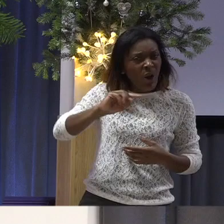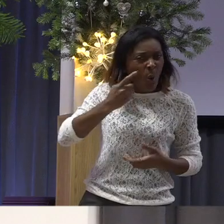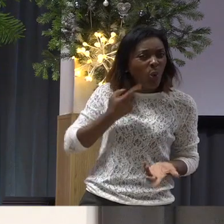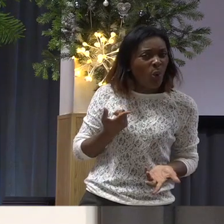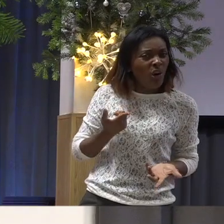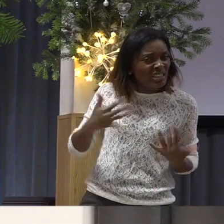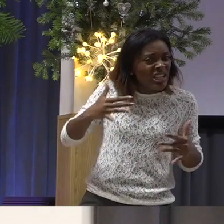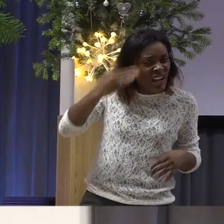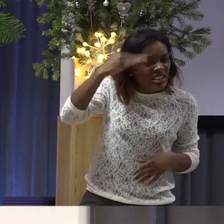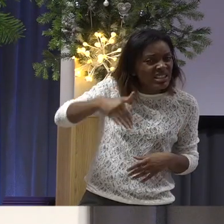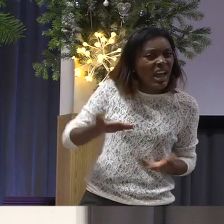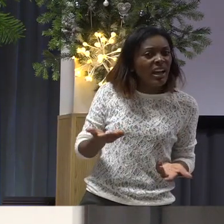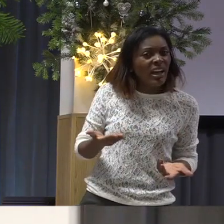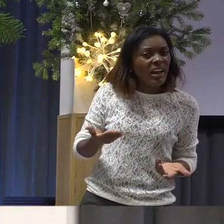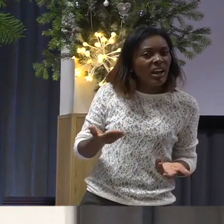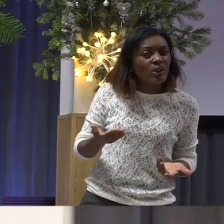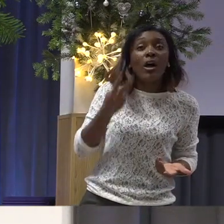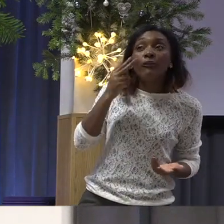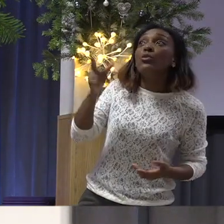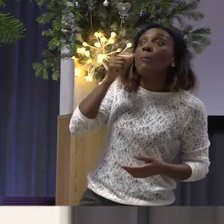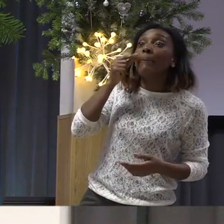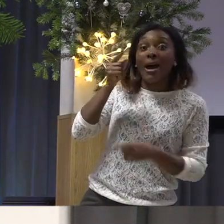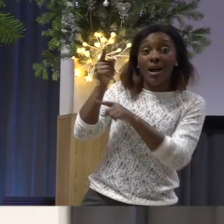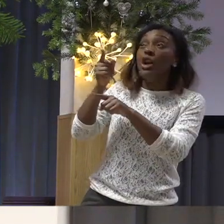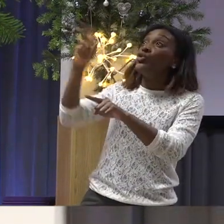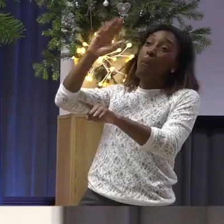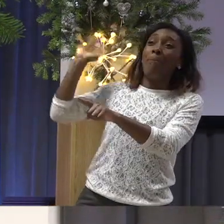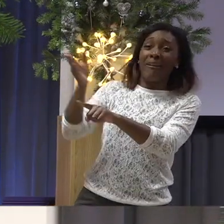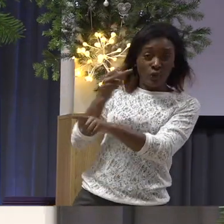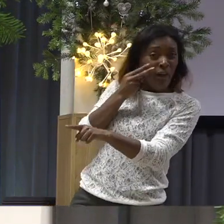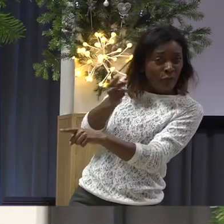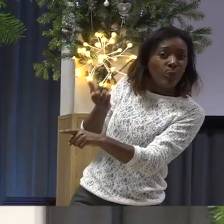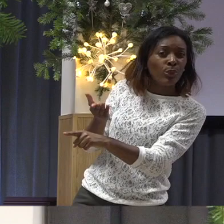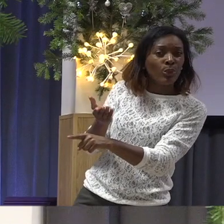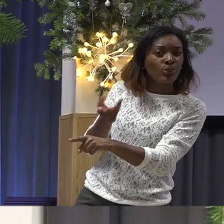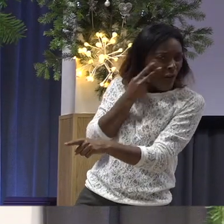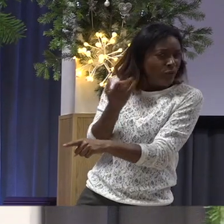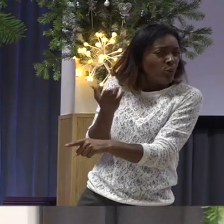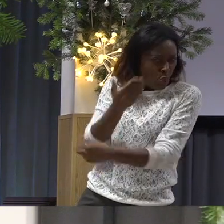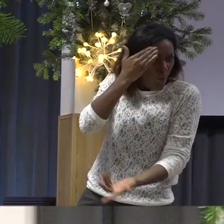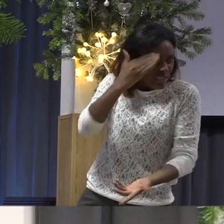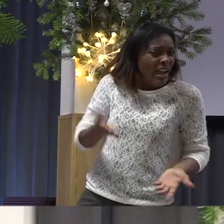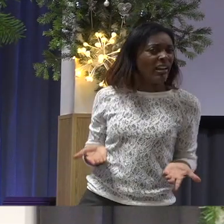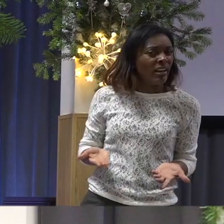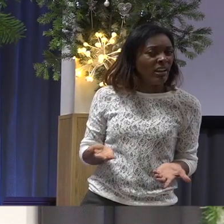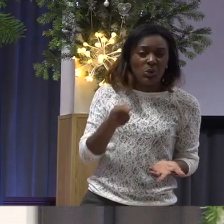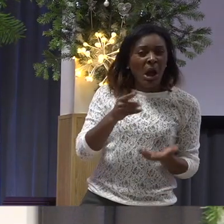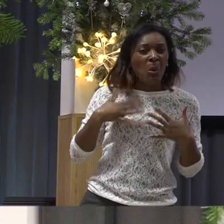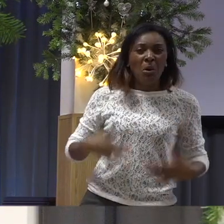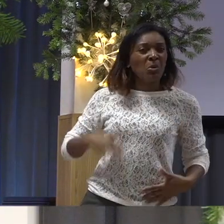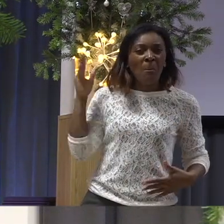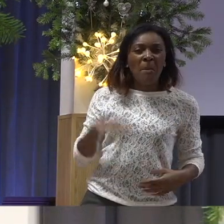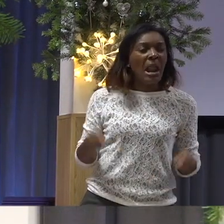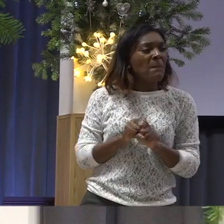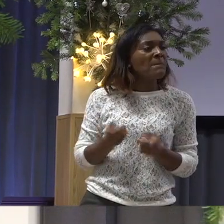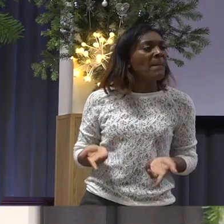le savais, comment Dieu a sanctionné ton père, comment Dieu était en désaccord avec lui, tu le savais. Et le